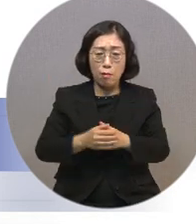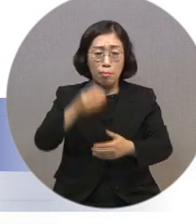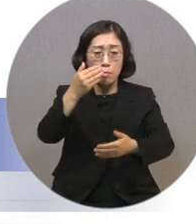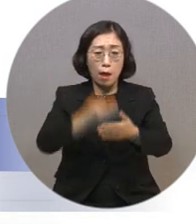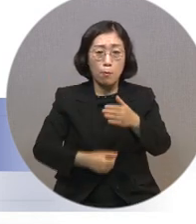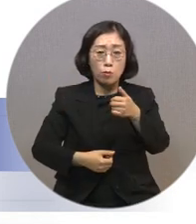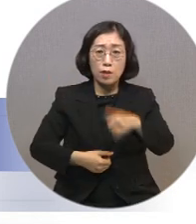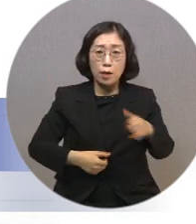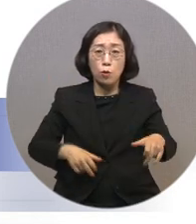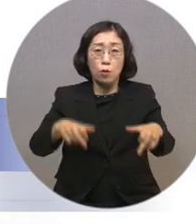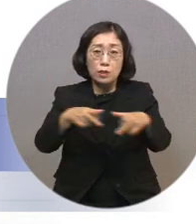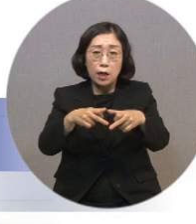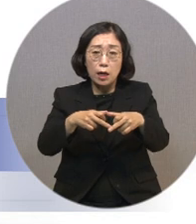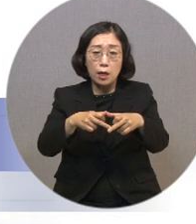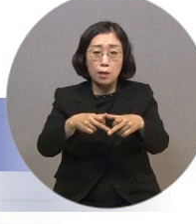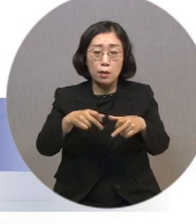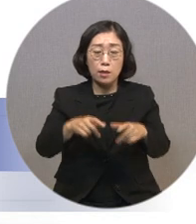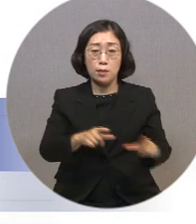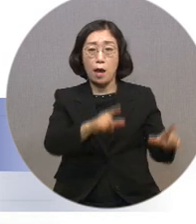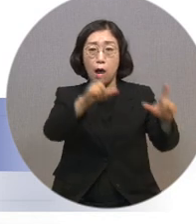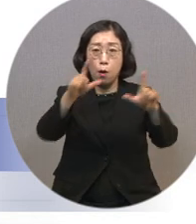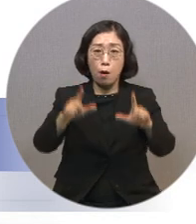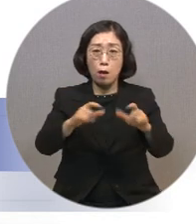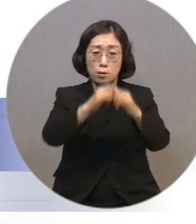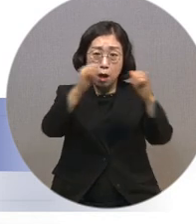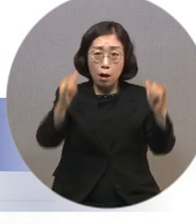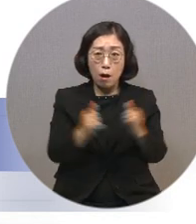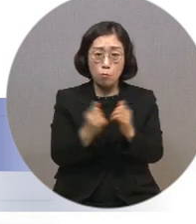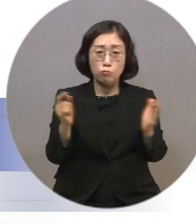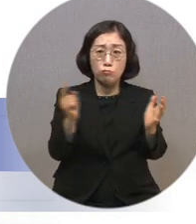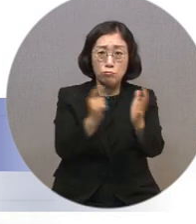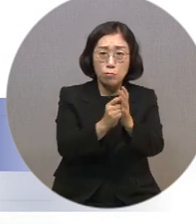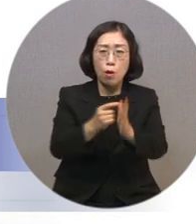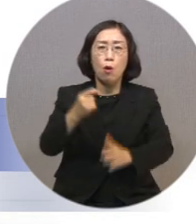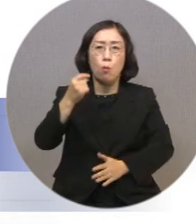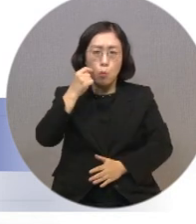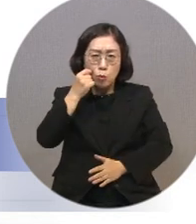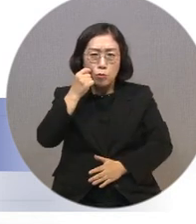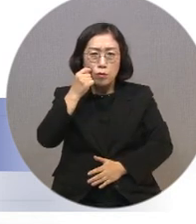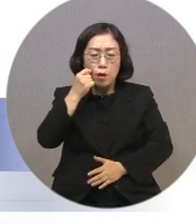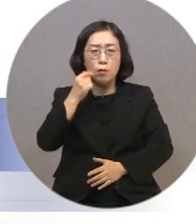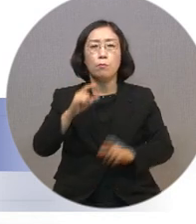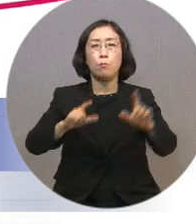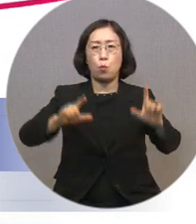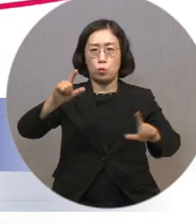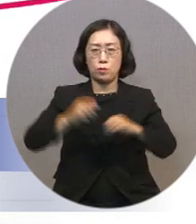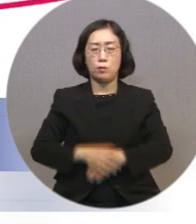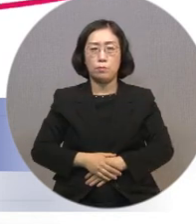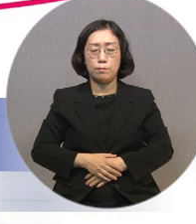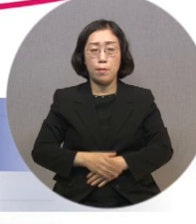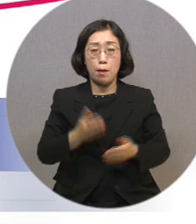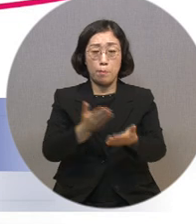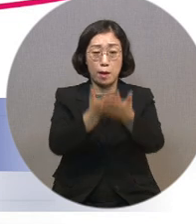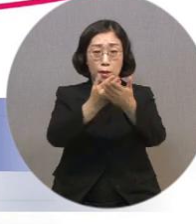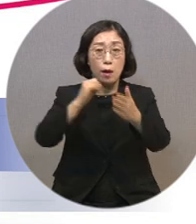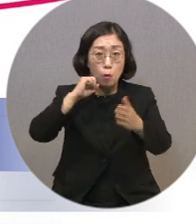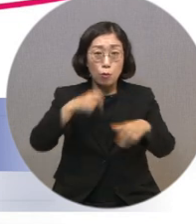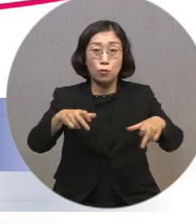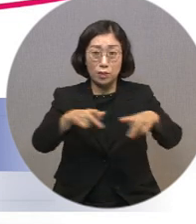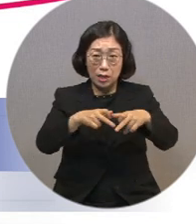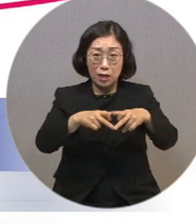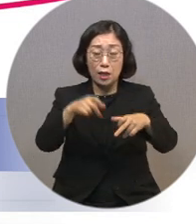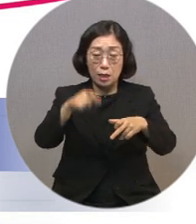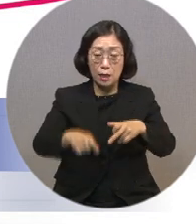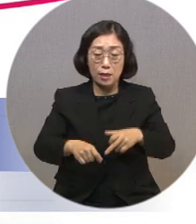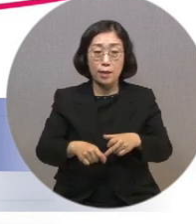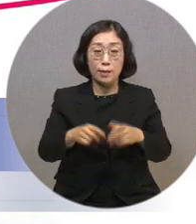사회에서이 살아갈 수 있는 구조가 전혀 없다고 주장하고 있습니다 발달장애의 립 책계 마련은